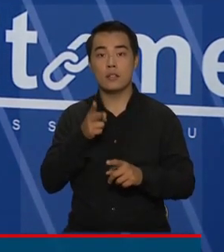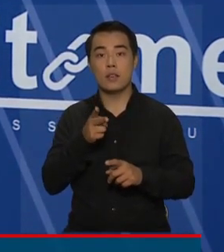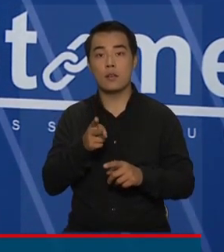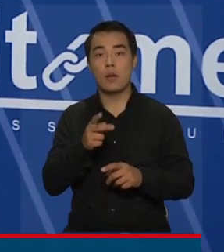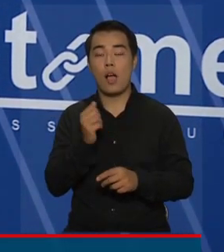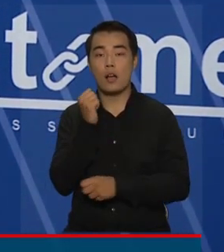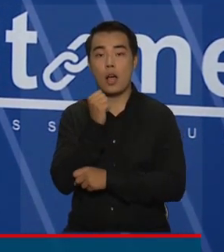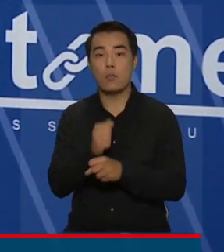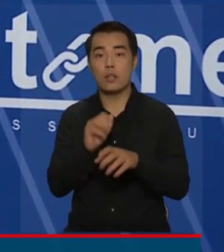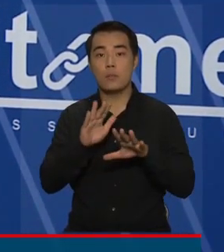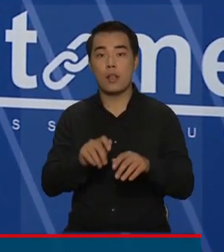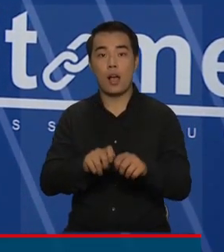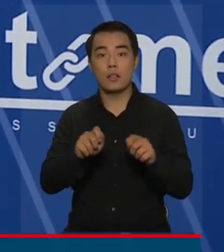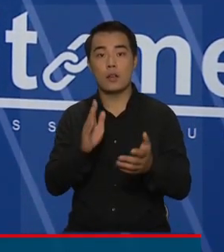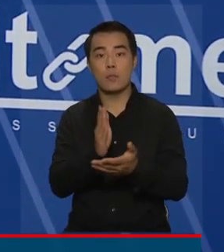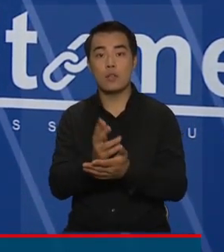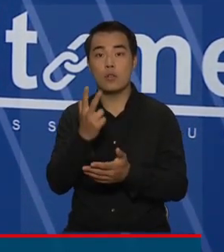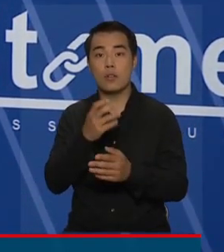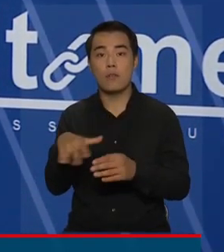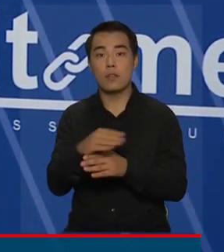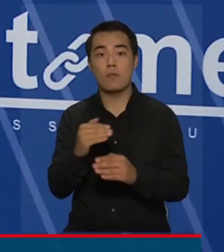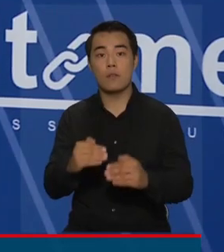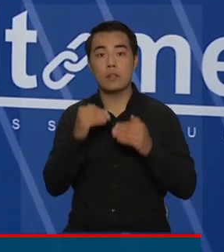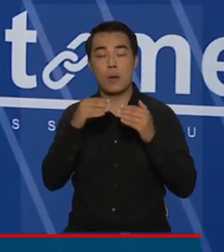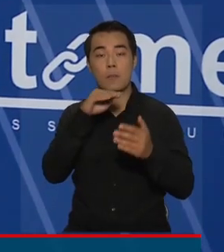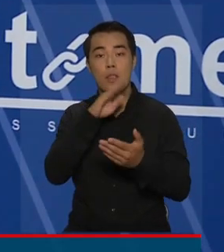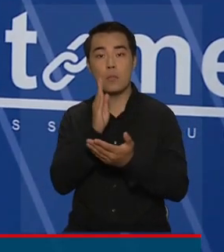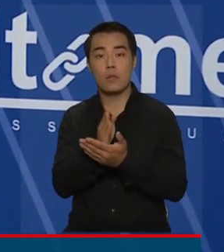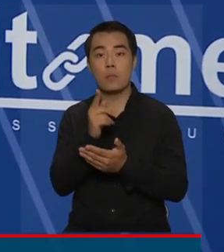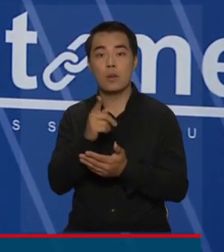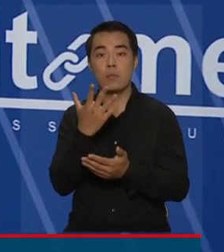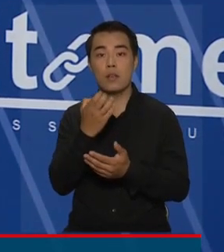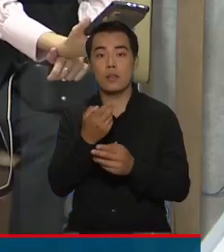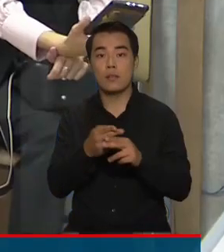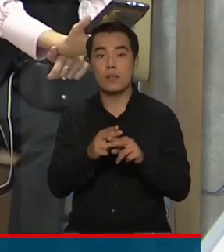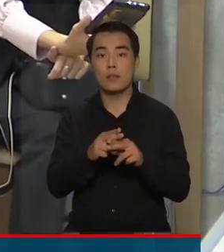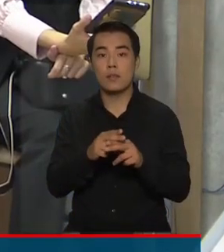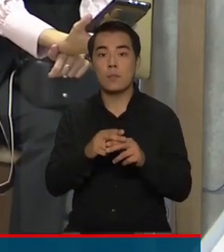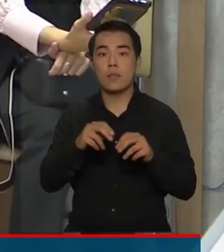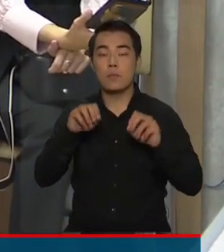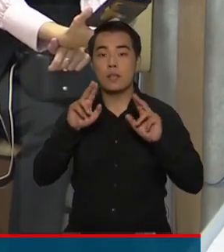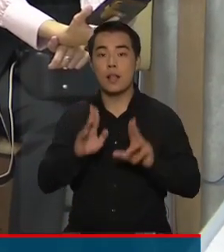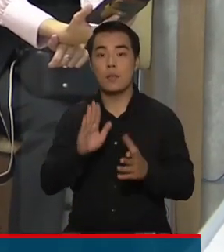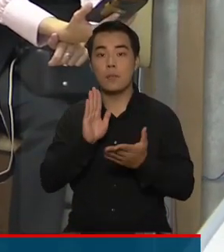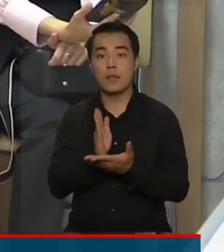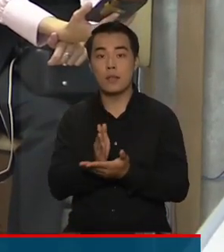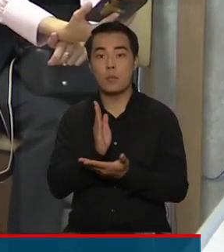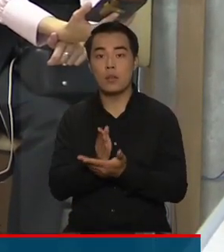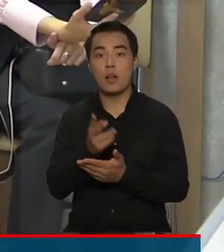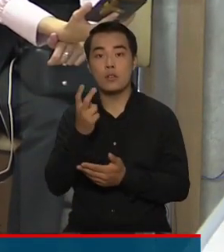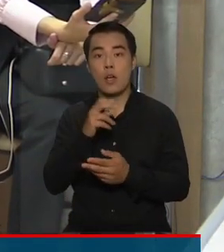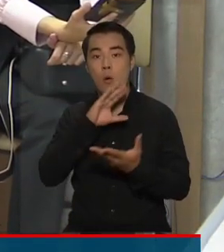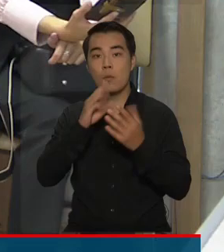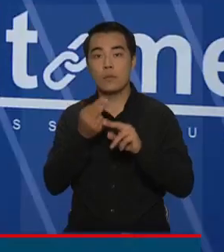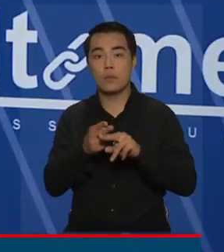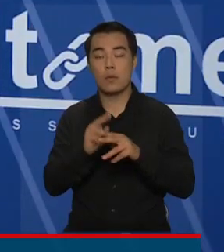екен. 2000 адамның 300-і жоғары білімді, 1500'ü arnayı mamadıklar boyunca 200'ün mamadığı kaçış